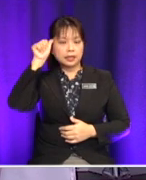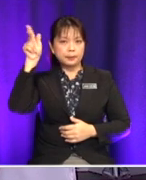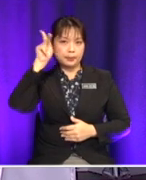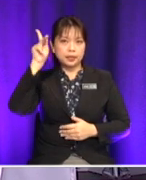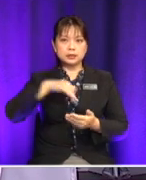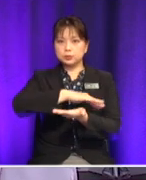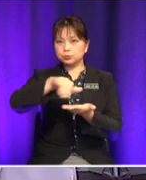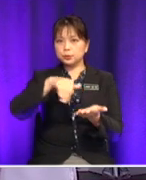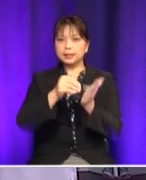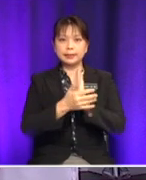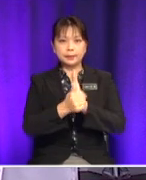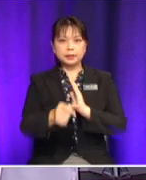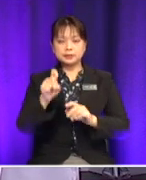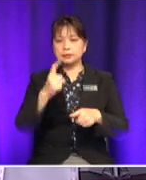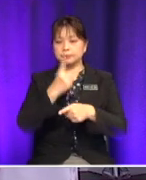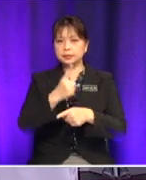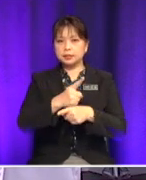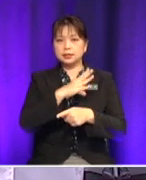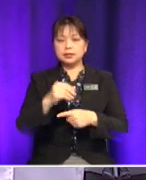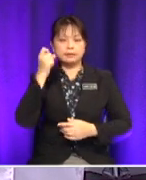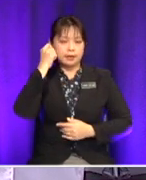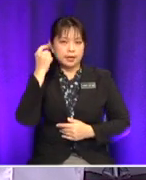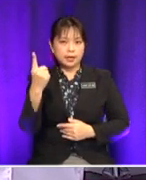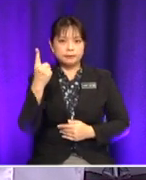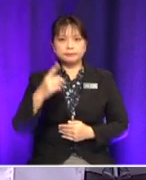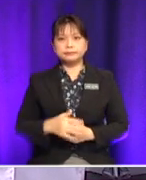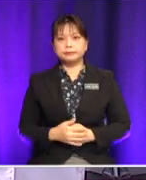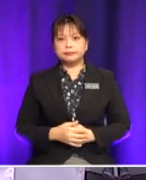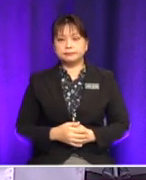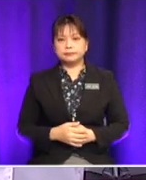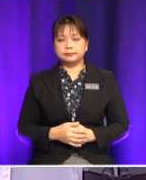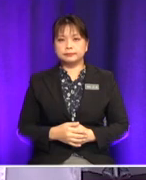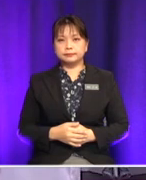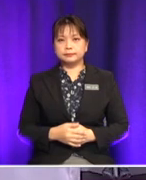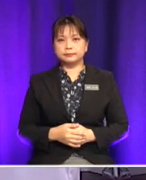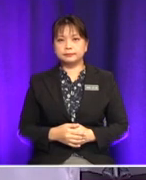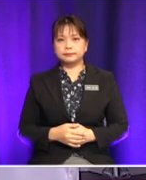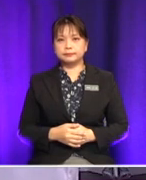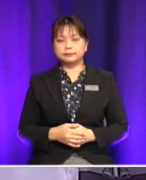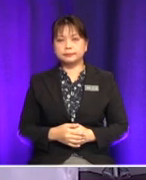sains nih Betul dan dipahami Oke kemudian